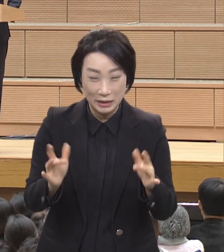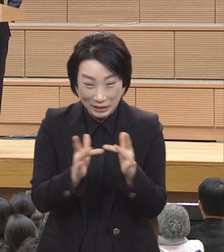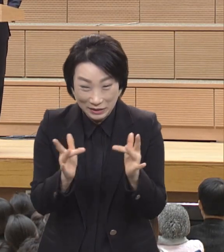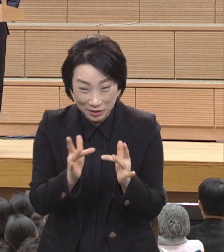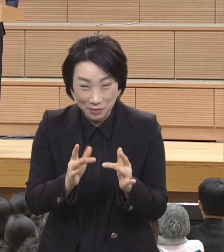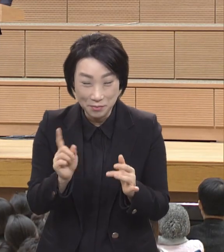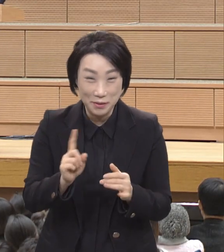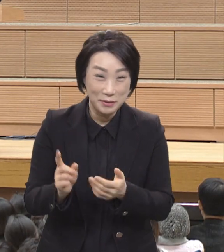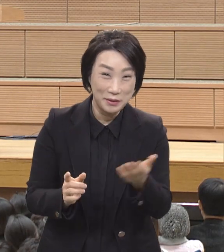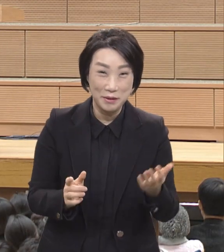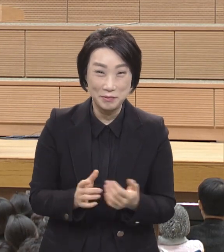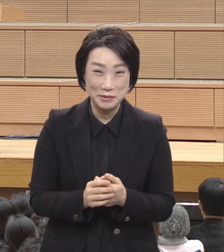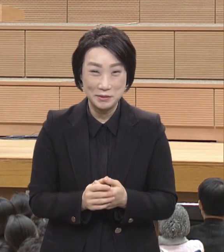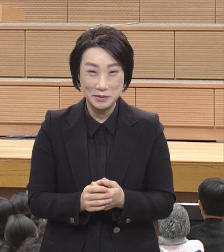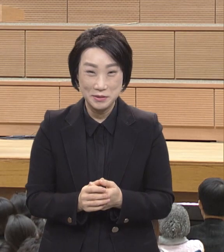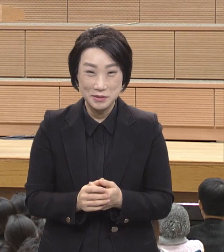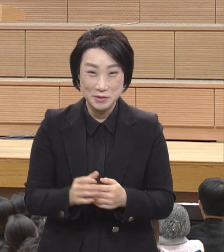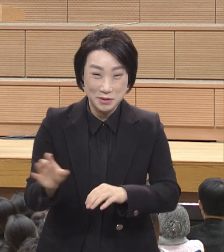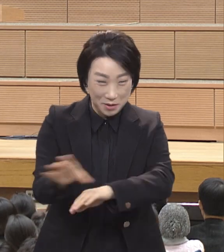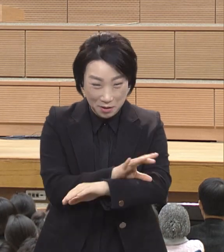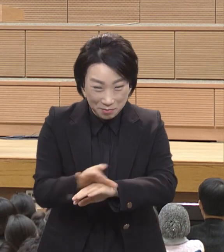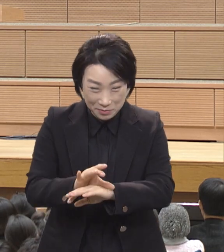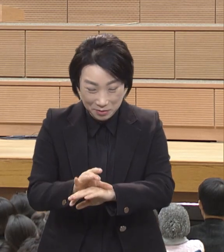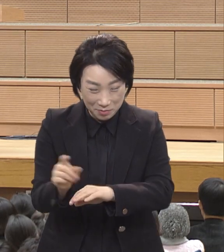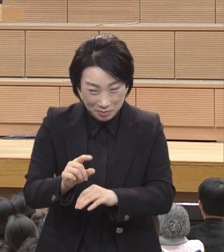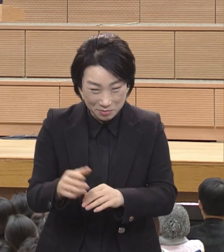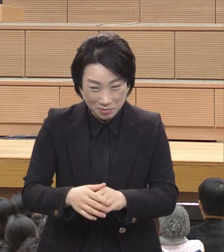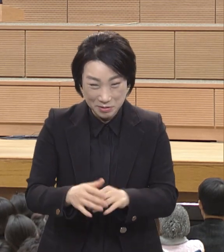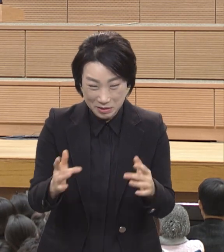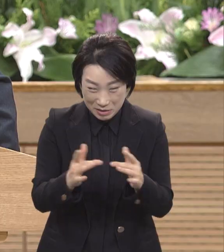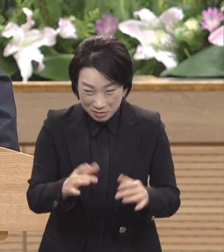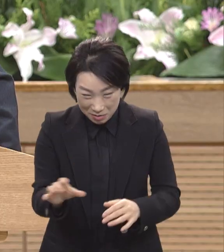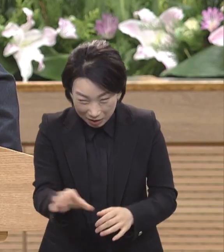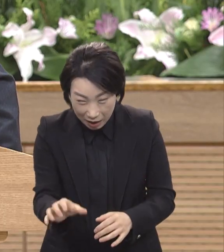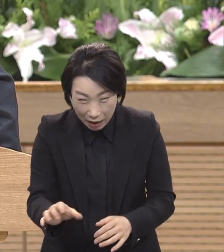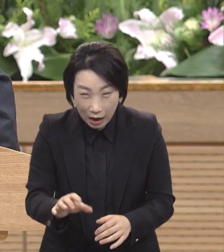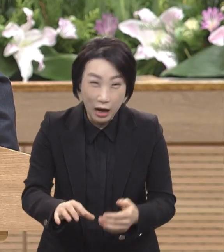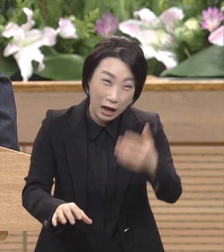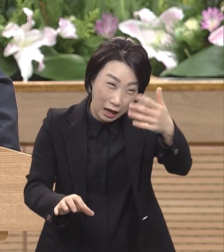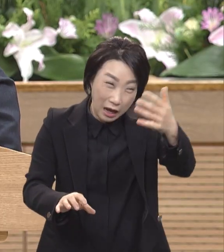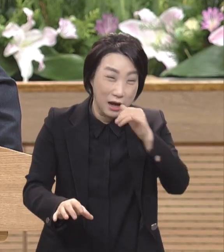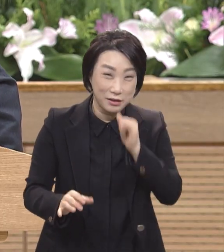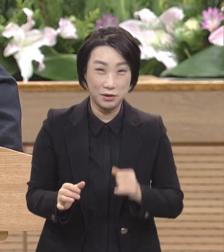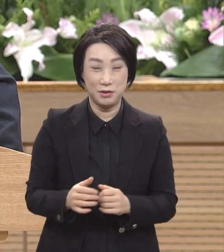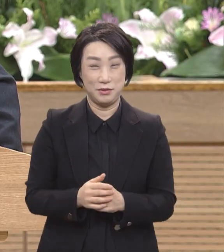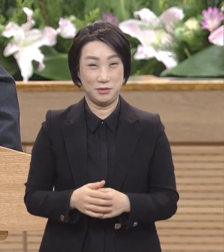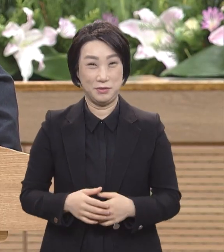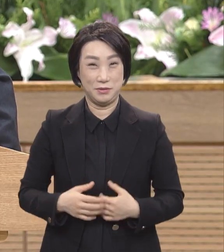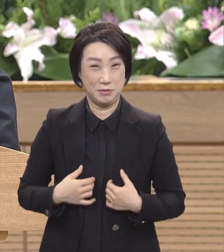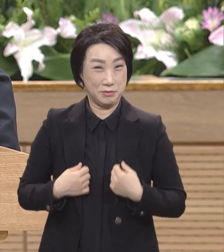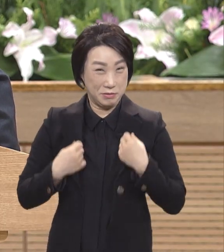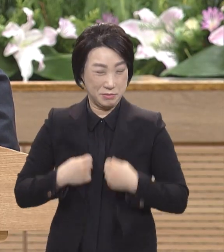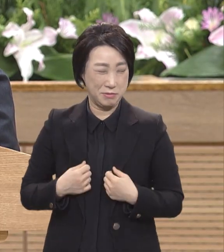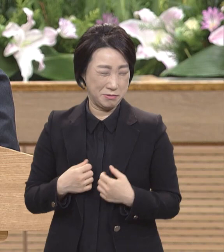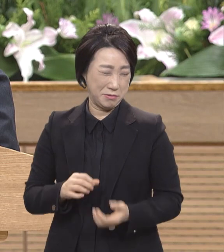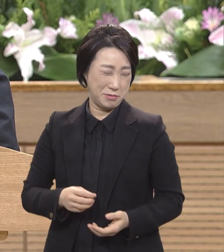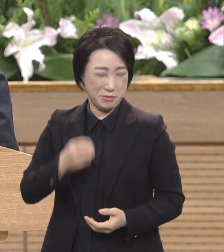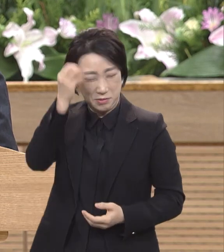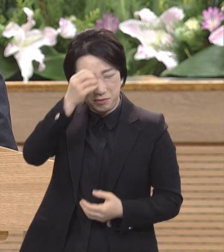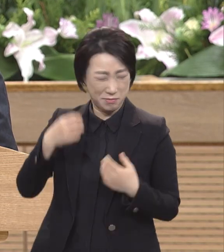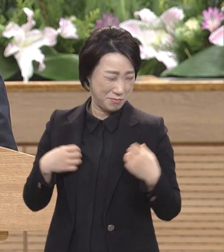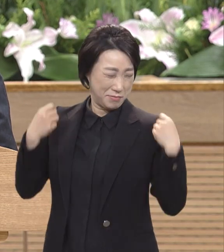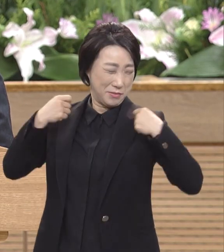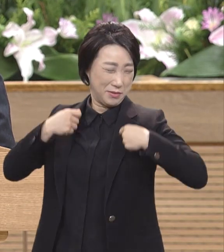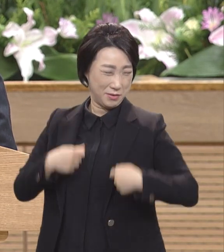인터넷은 그냥 엄청나게 좋은 데 놓고 그저 옷 잘 입고